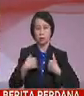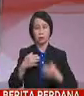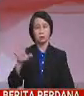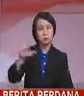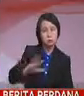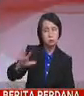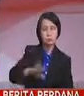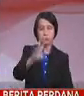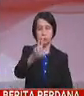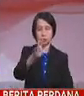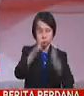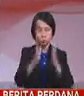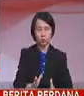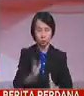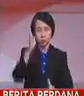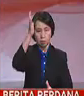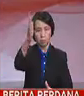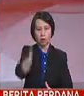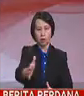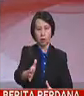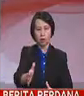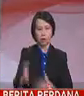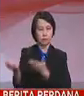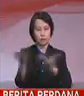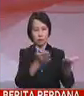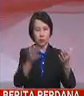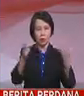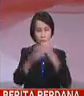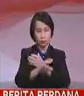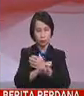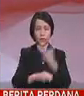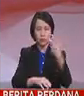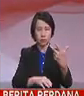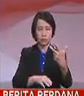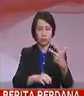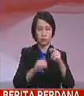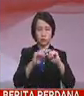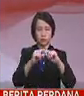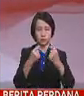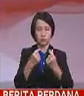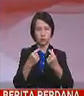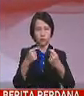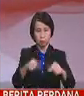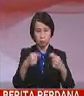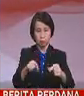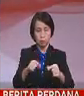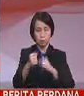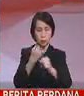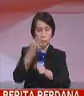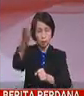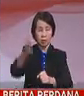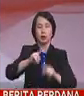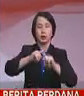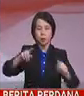bayangan tiga pelumba tersebut yang bakal membawa cabaran di ketiga tiga kategori tahun depan namun ia belum